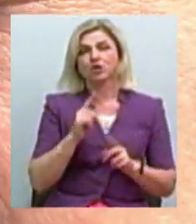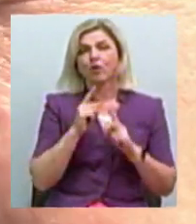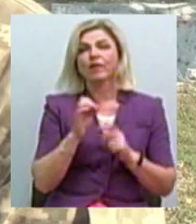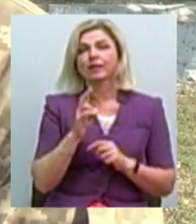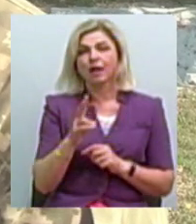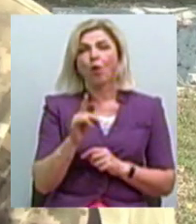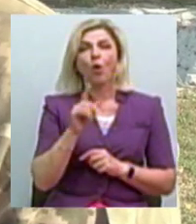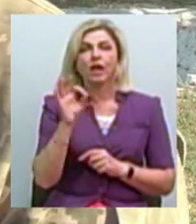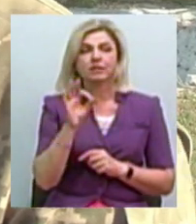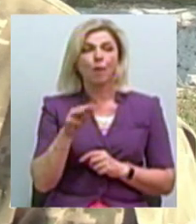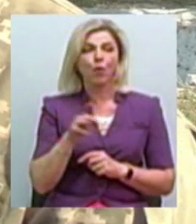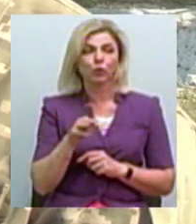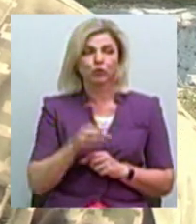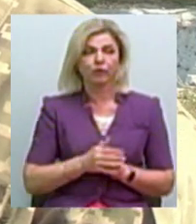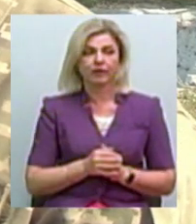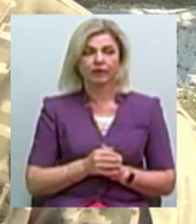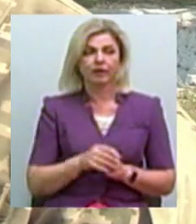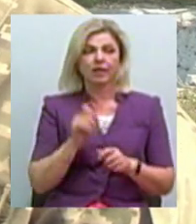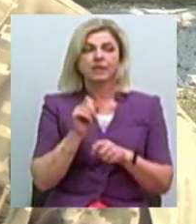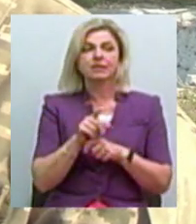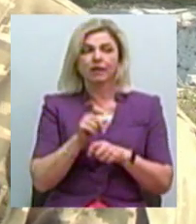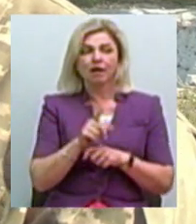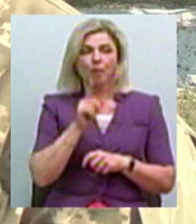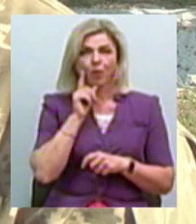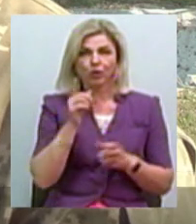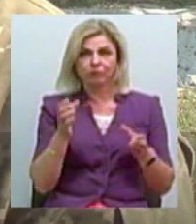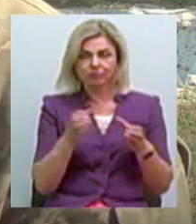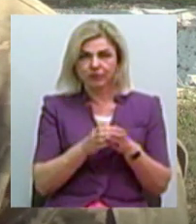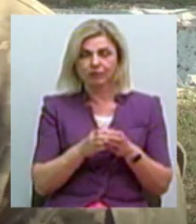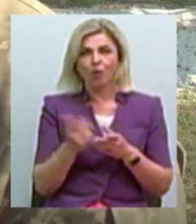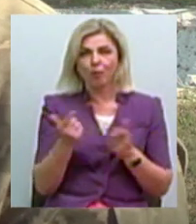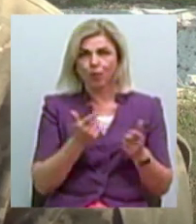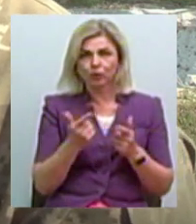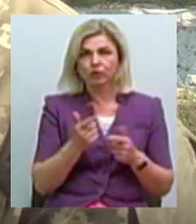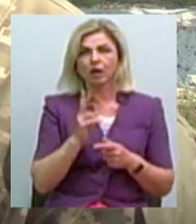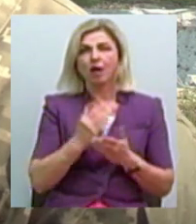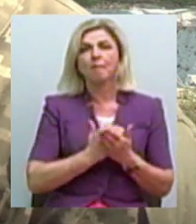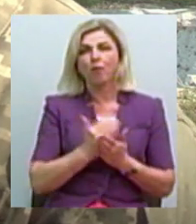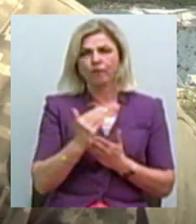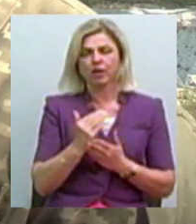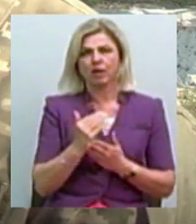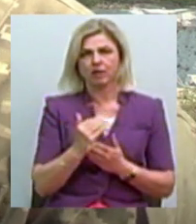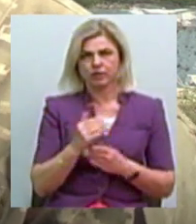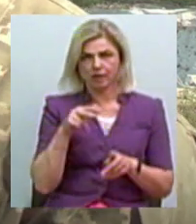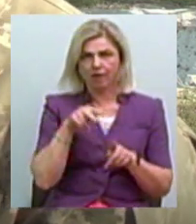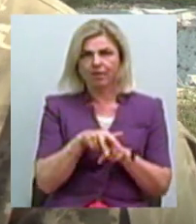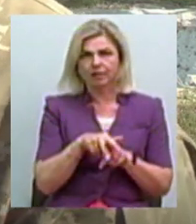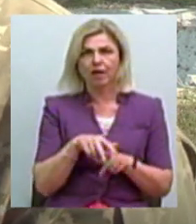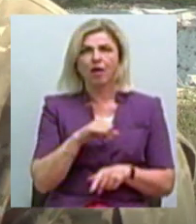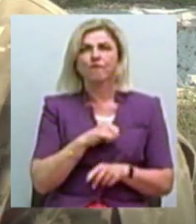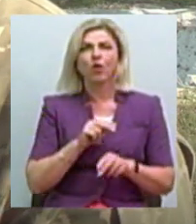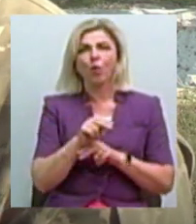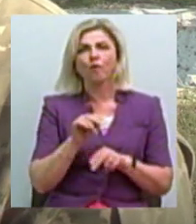Олександр Молодцов. Мета цього заняття – це підготувати особовий склад до підвищених навантажень, виховати у